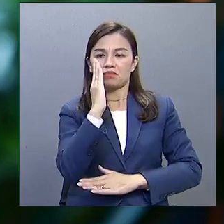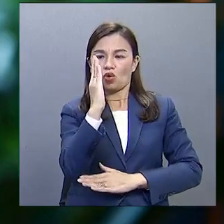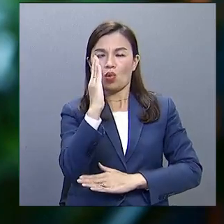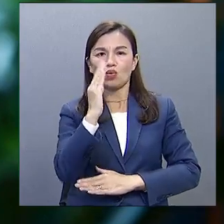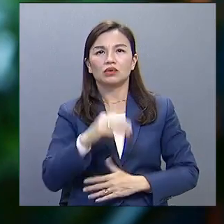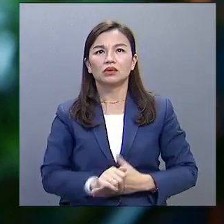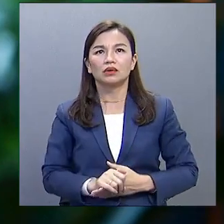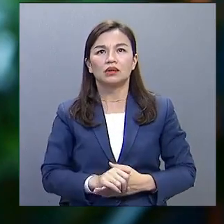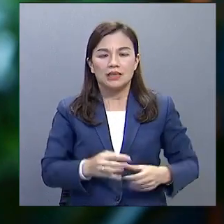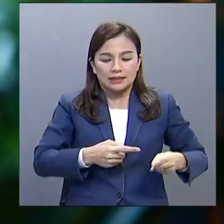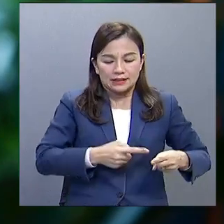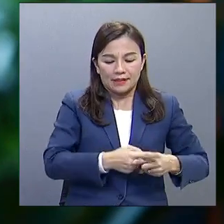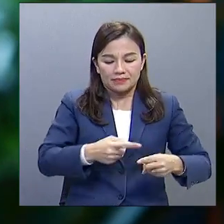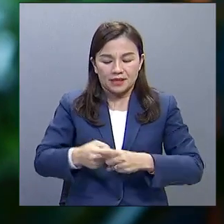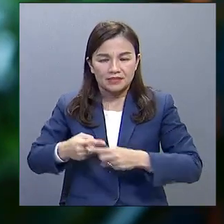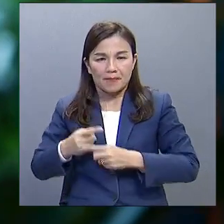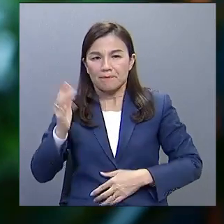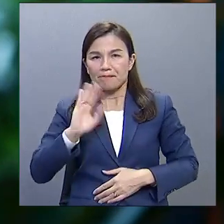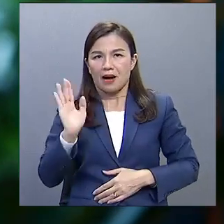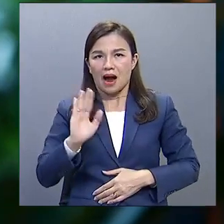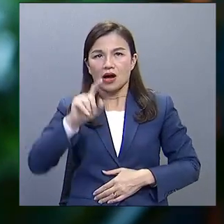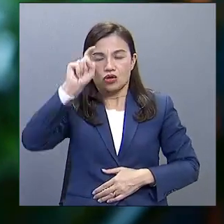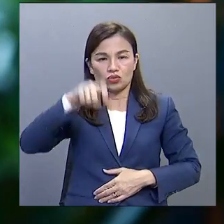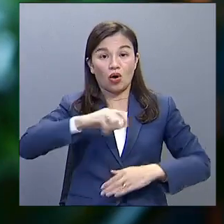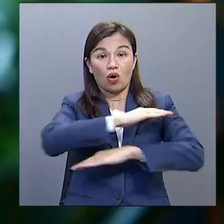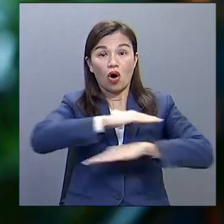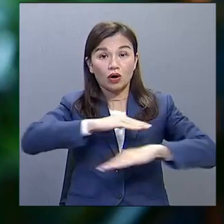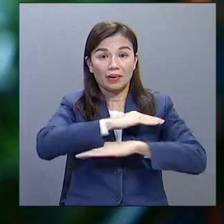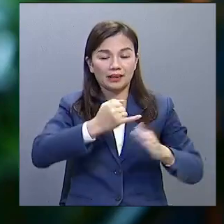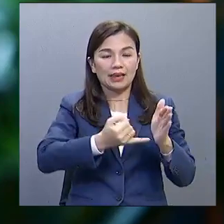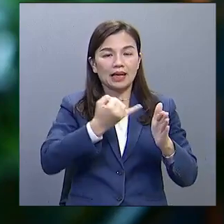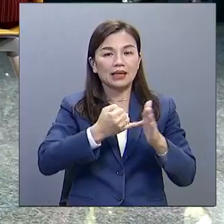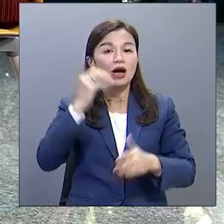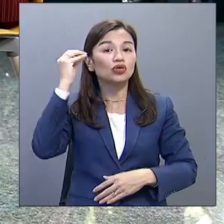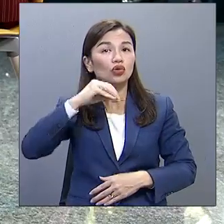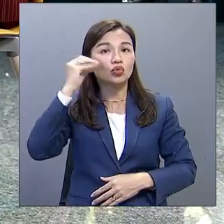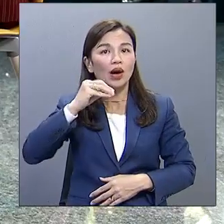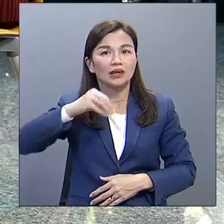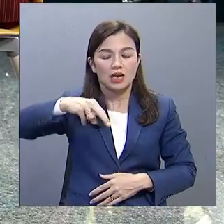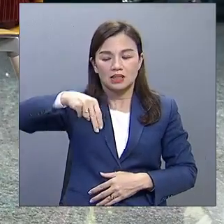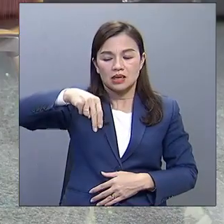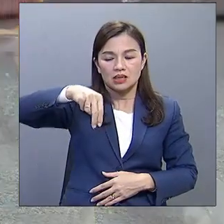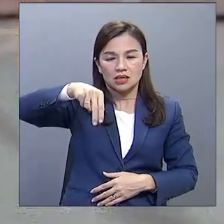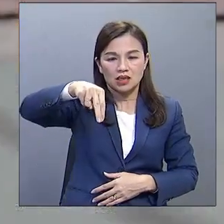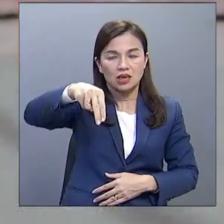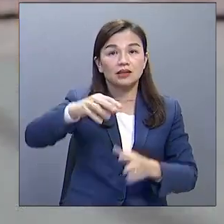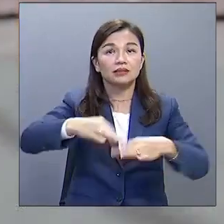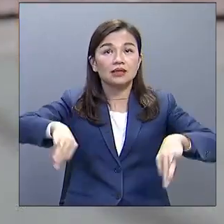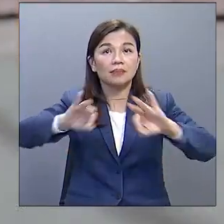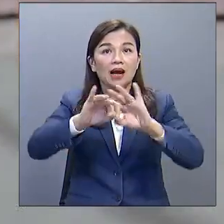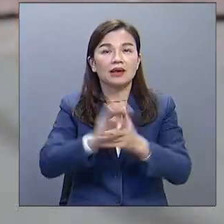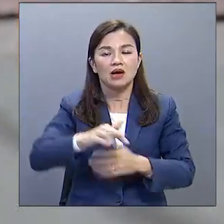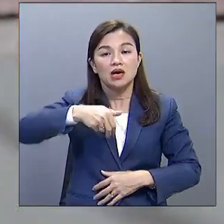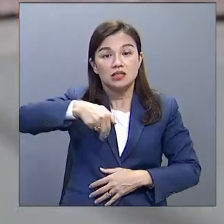ข้อบาดเจ็บได้รับการกระแทกหมอก็เน้นออกกำลังกายที่มันง่ายๆทำได้ทุกวันเดินเนี่ยค่ะสำคัญมากเดินวันละ19,000